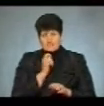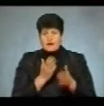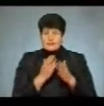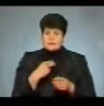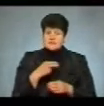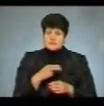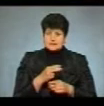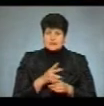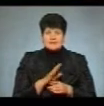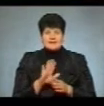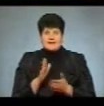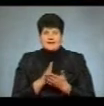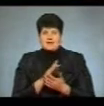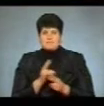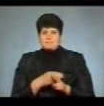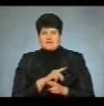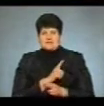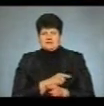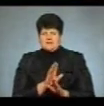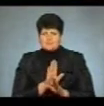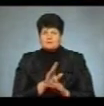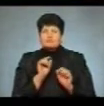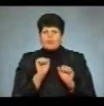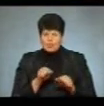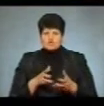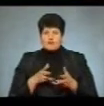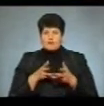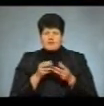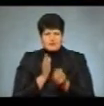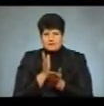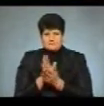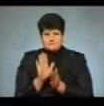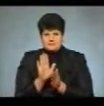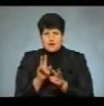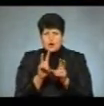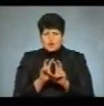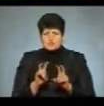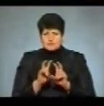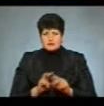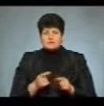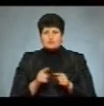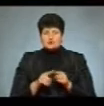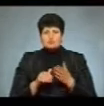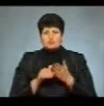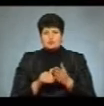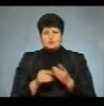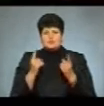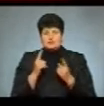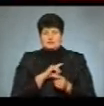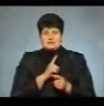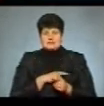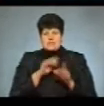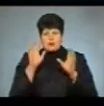президент не без сили у таких питаннях. Він може впливати на них непрямо. Розібратися в цьому допоможе суперсила